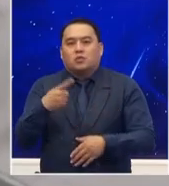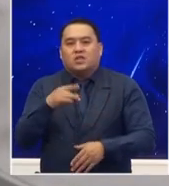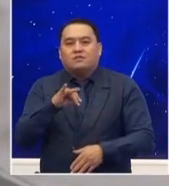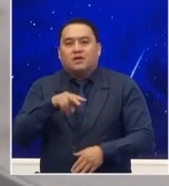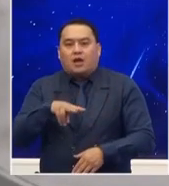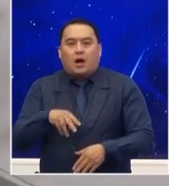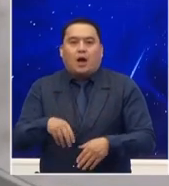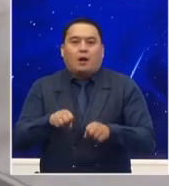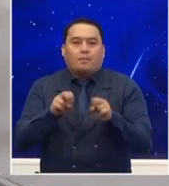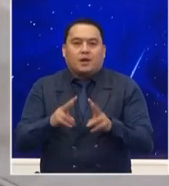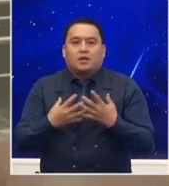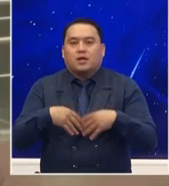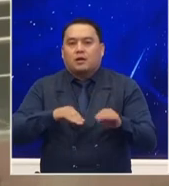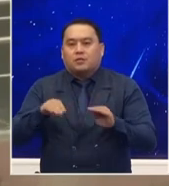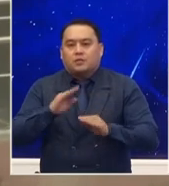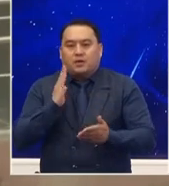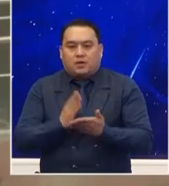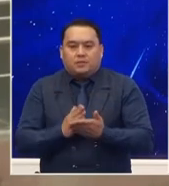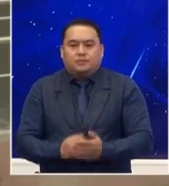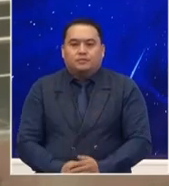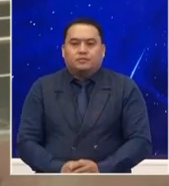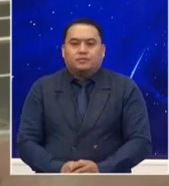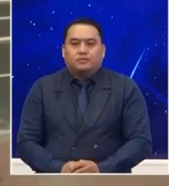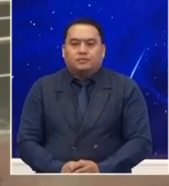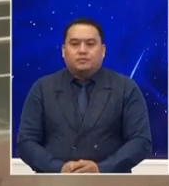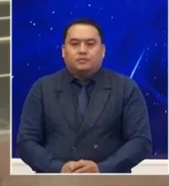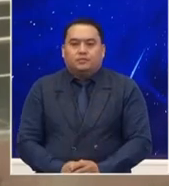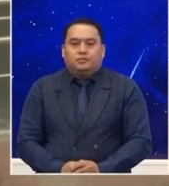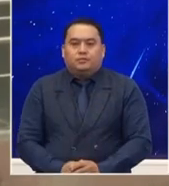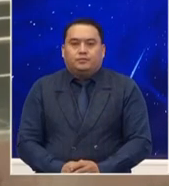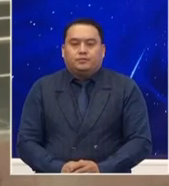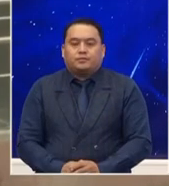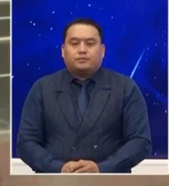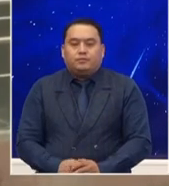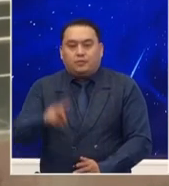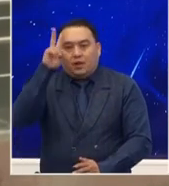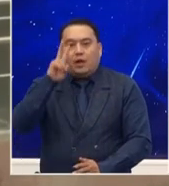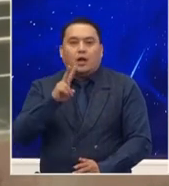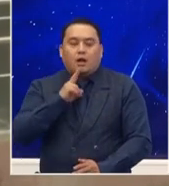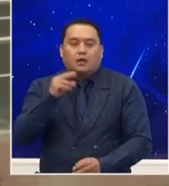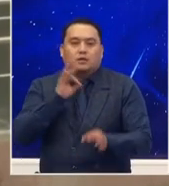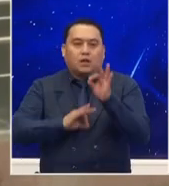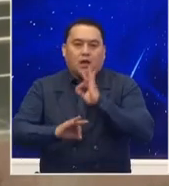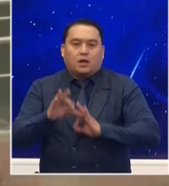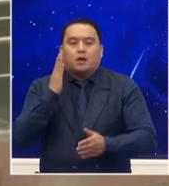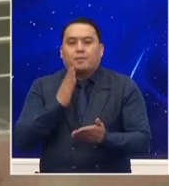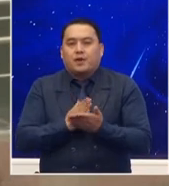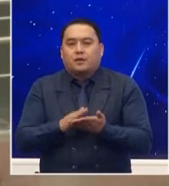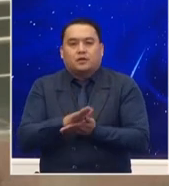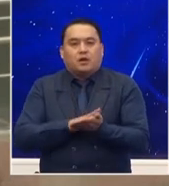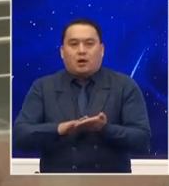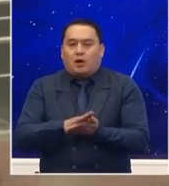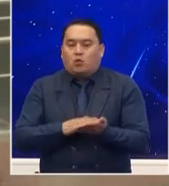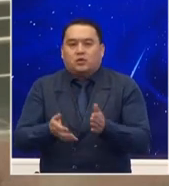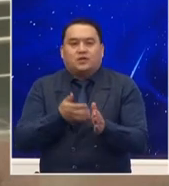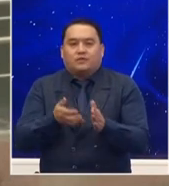31 ЭВЛ аппараты бар. Двухмесячный запас медикаментов на данный момент. Екі айға жеткілікті дәрі-дәрмек қоры бар. Ешқандай тапшылық